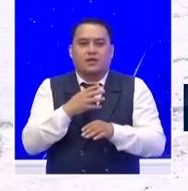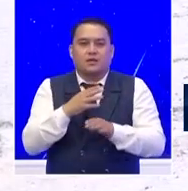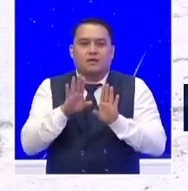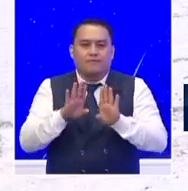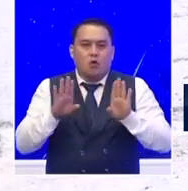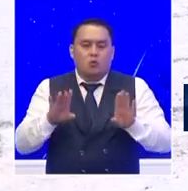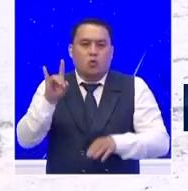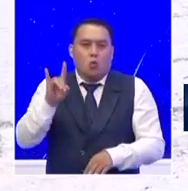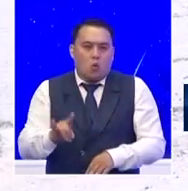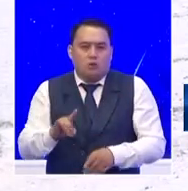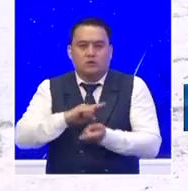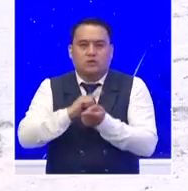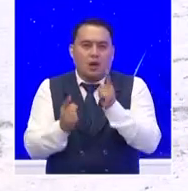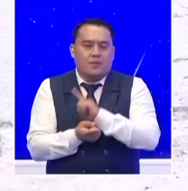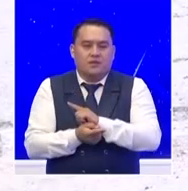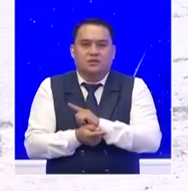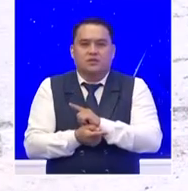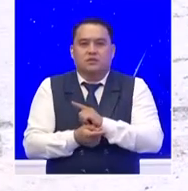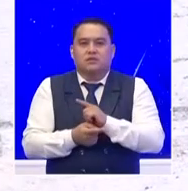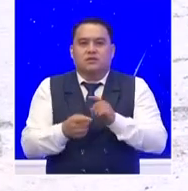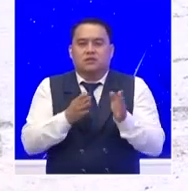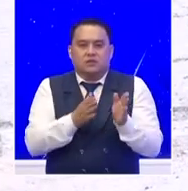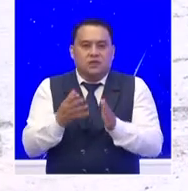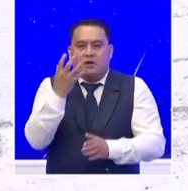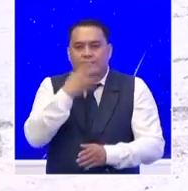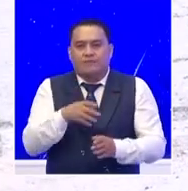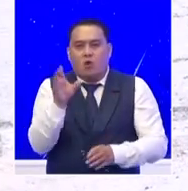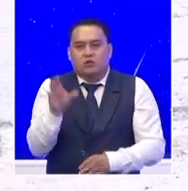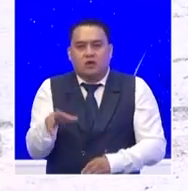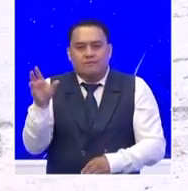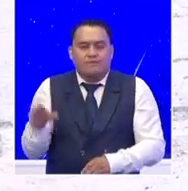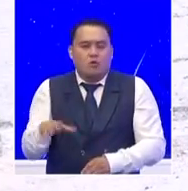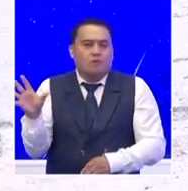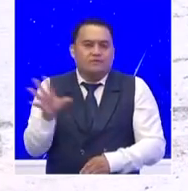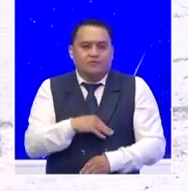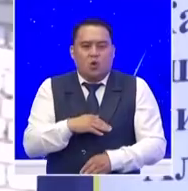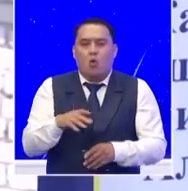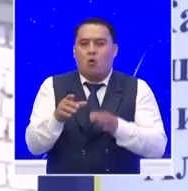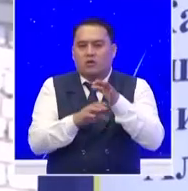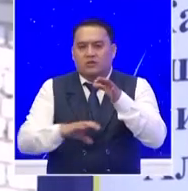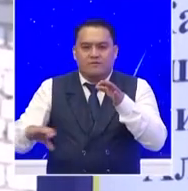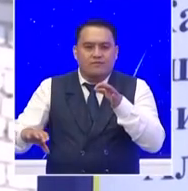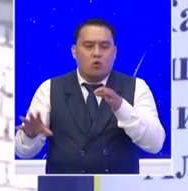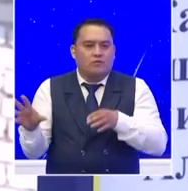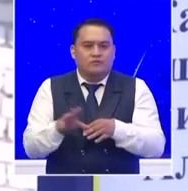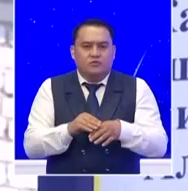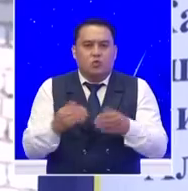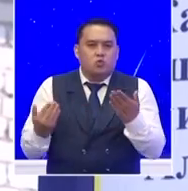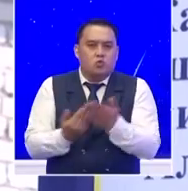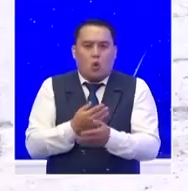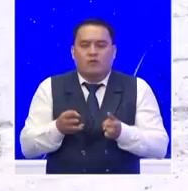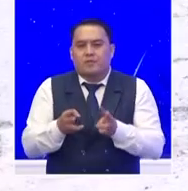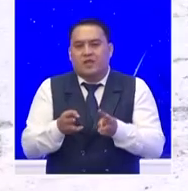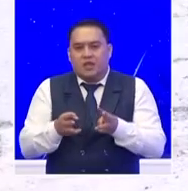замена окон, замена системы отопления, водопровода, канализации, вентиляции, новая блочно-модульная